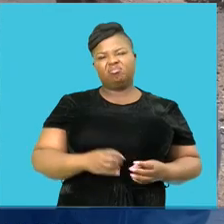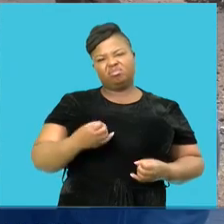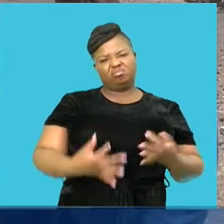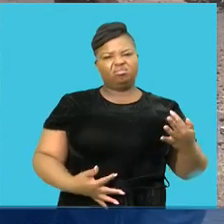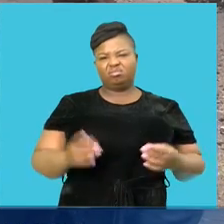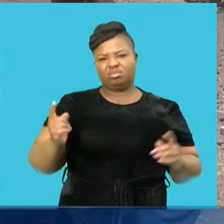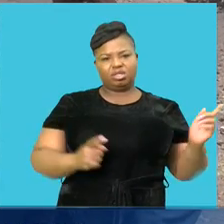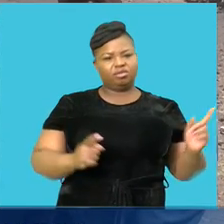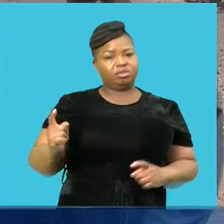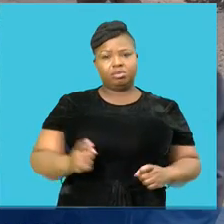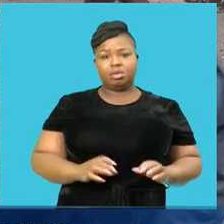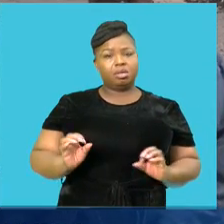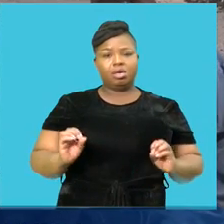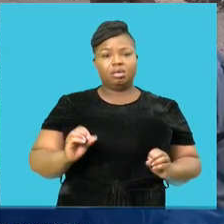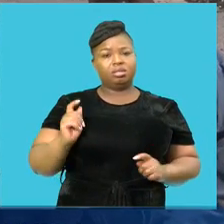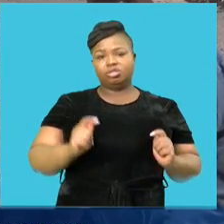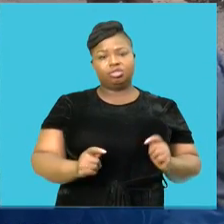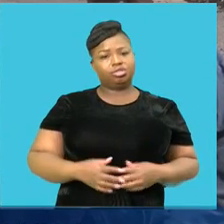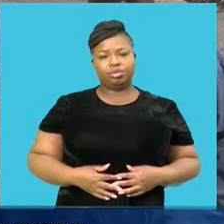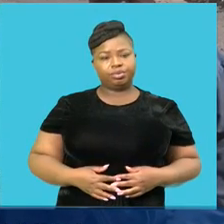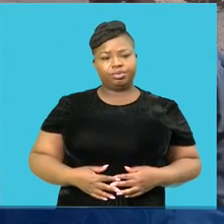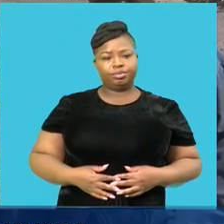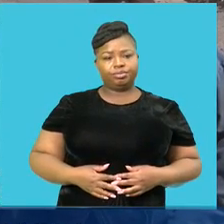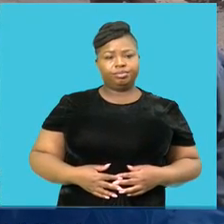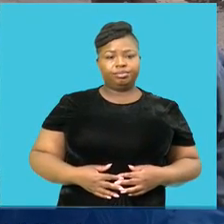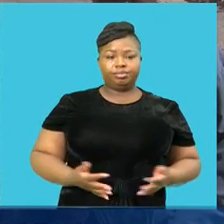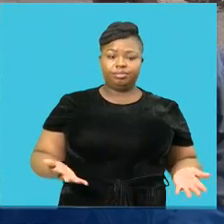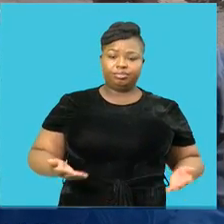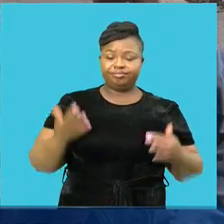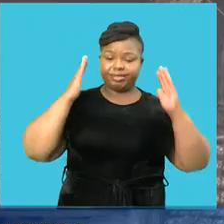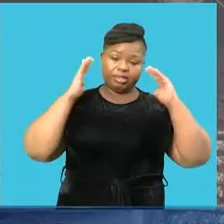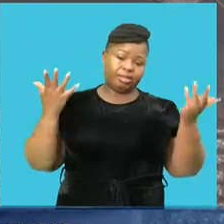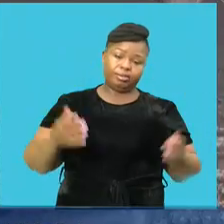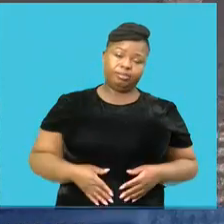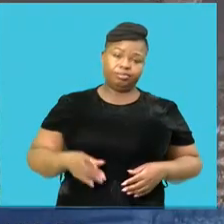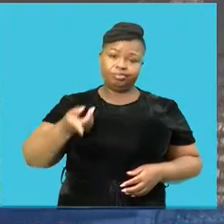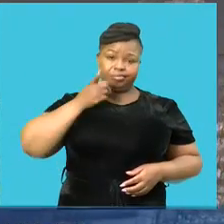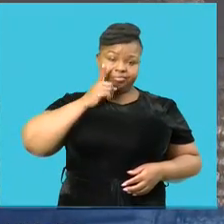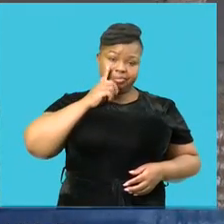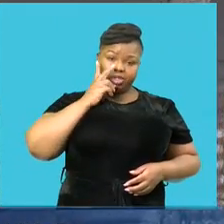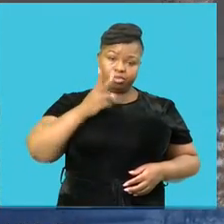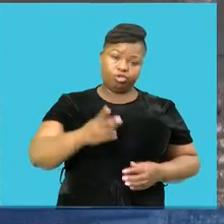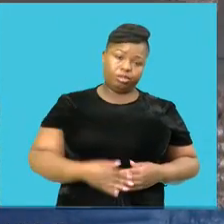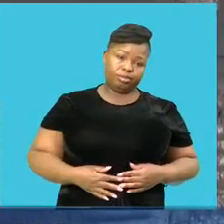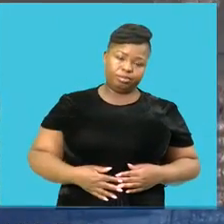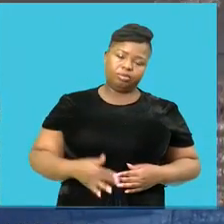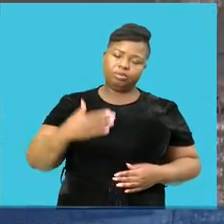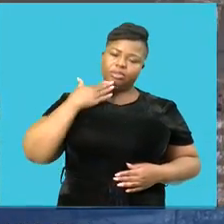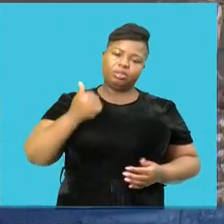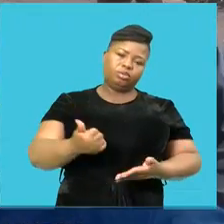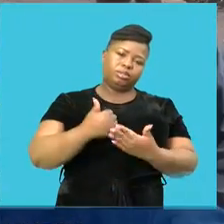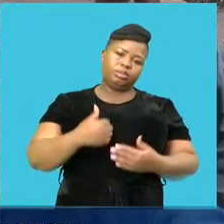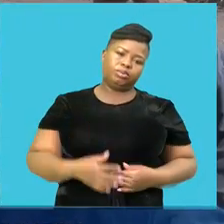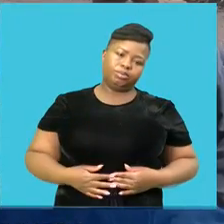nezinye akunanto etshintshayo so asazi sawubona kodwa into esiyicelakho sicela